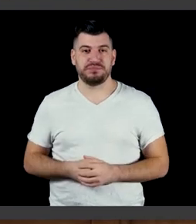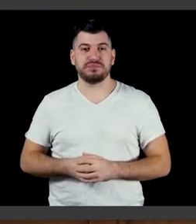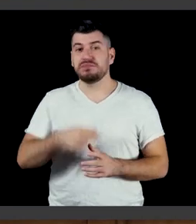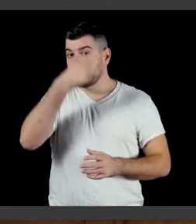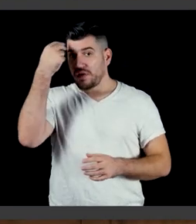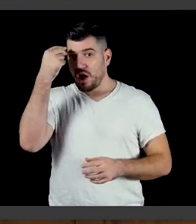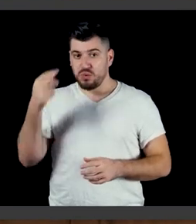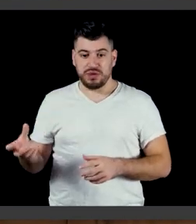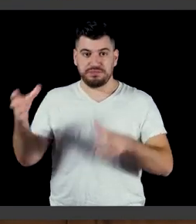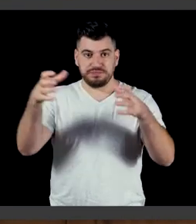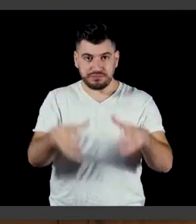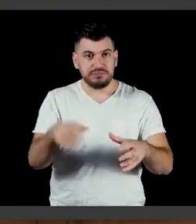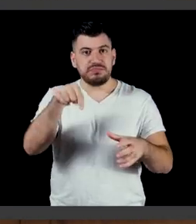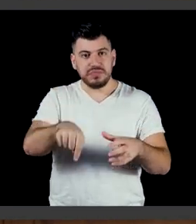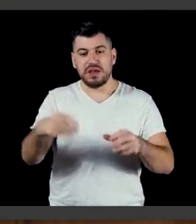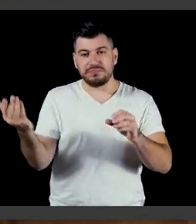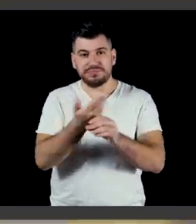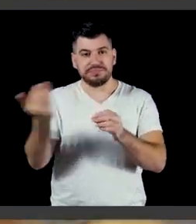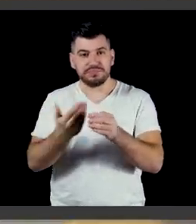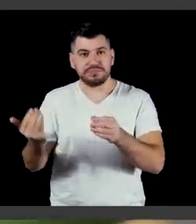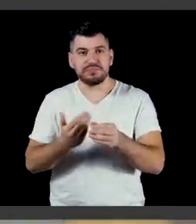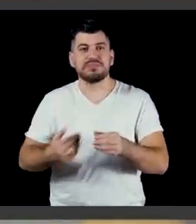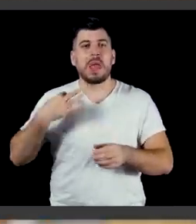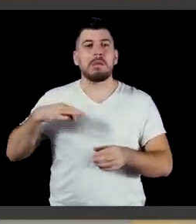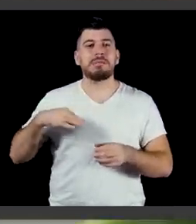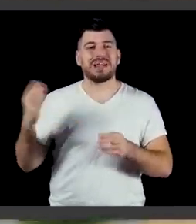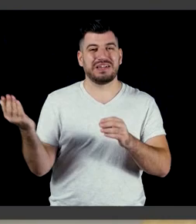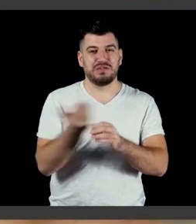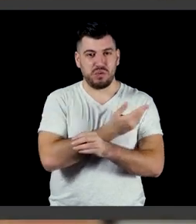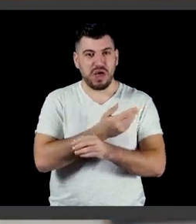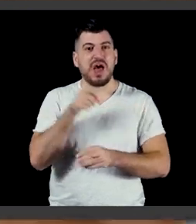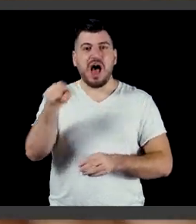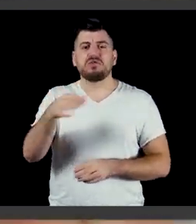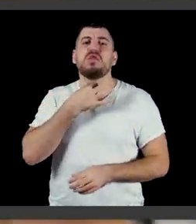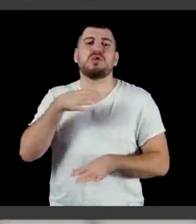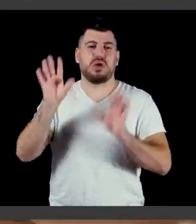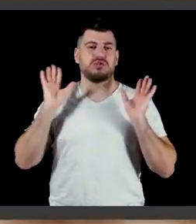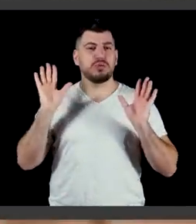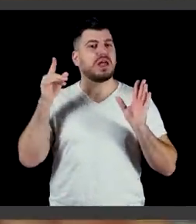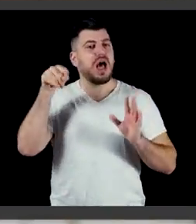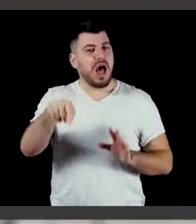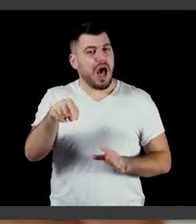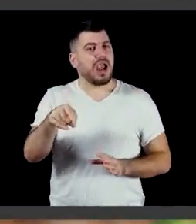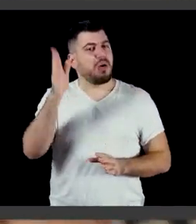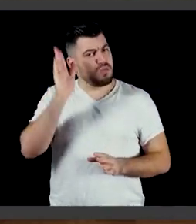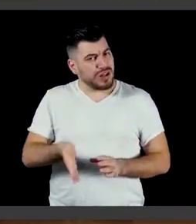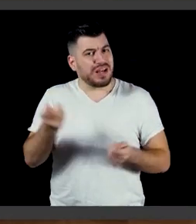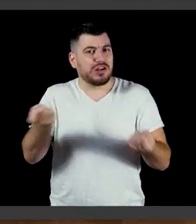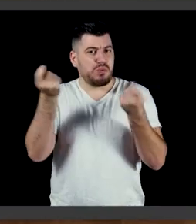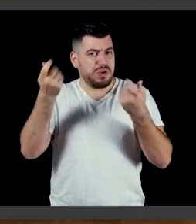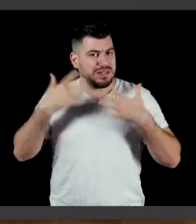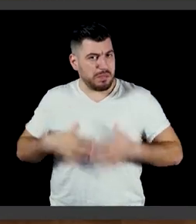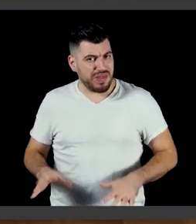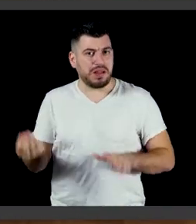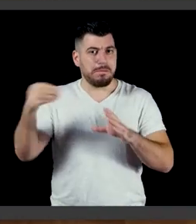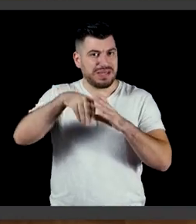το αγκουράκι και καθαρίζουμε πολύ καλά την πράσινη τη φλούδα από έξω. Αυτήν εδώ δεν τη χρειαζόμαστε. Θα μπορούσατε βέβαια να τη χρησιμοποιήσετε και αυτήν